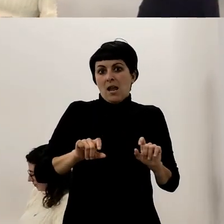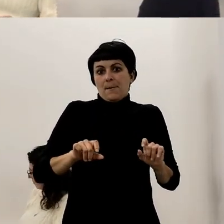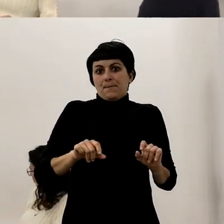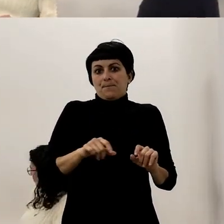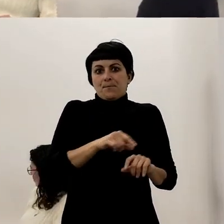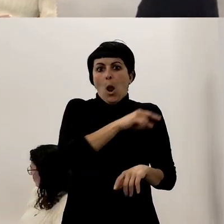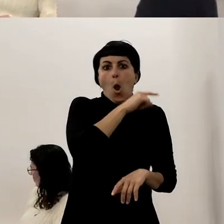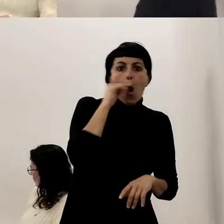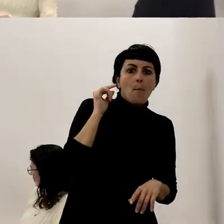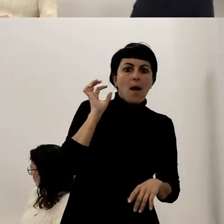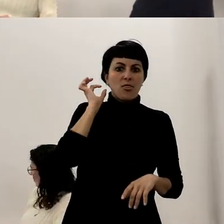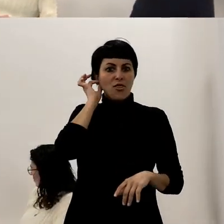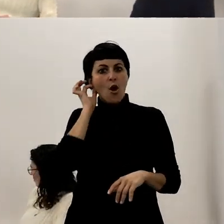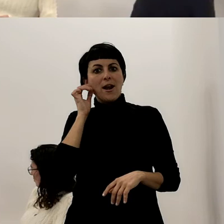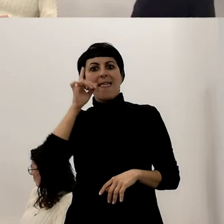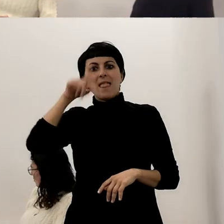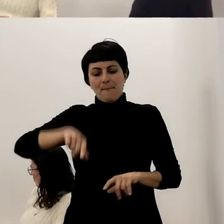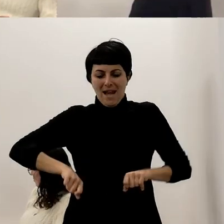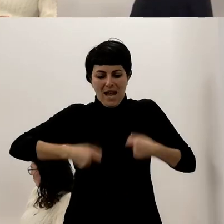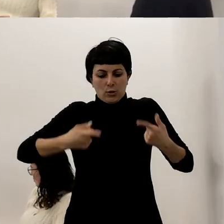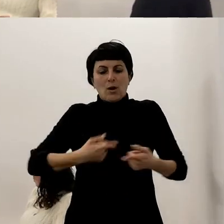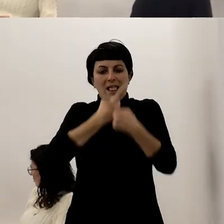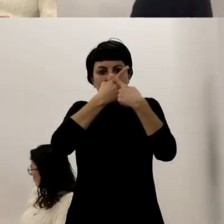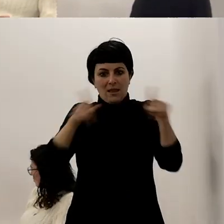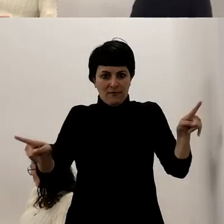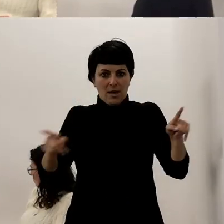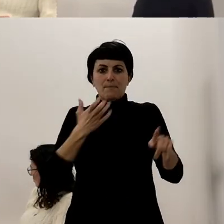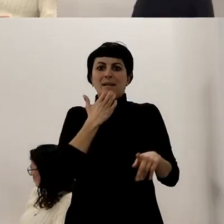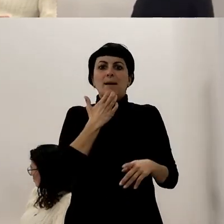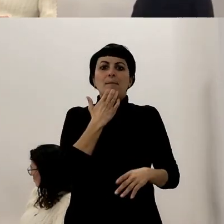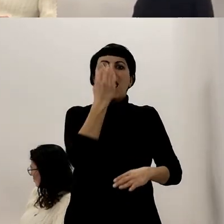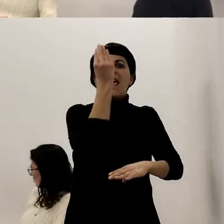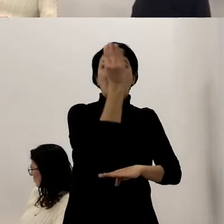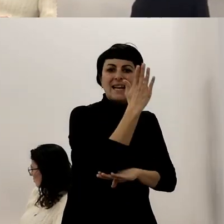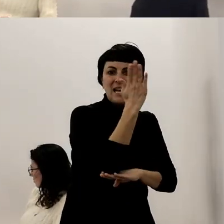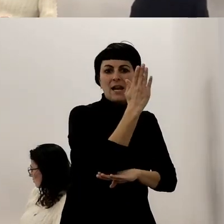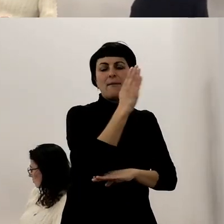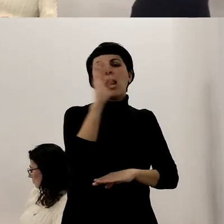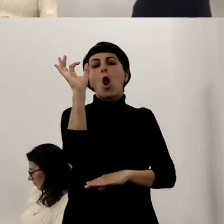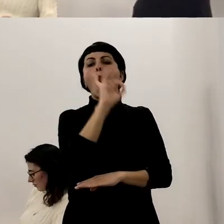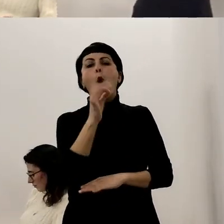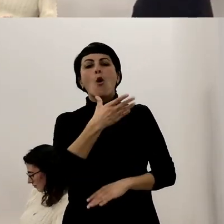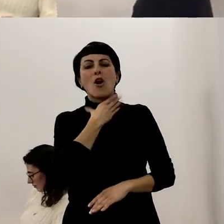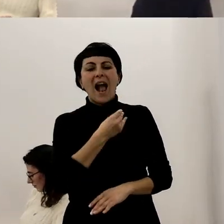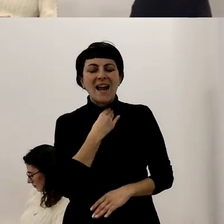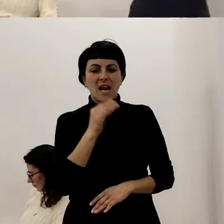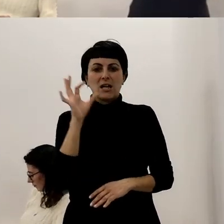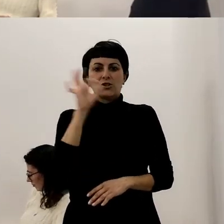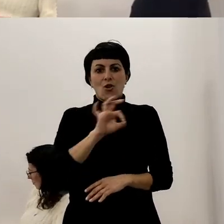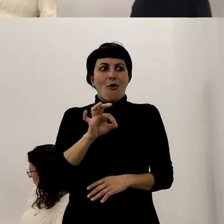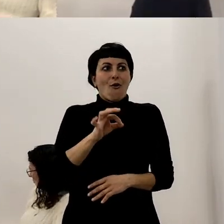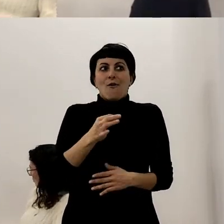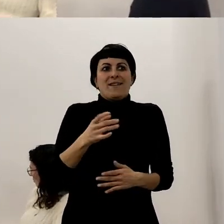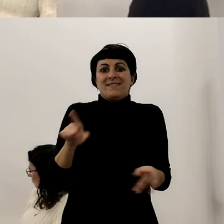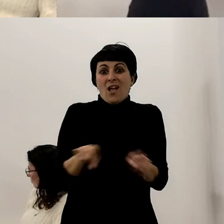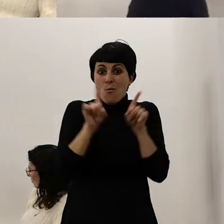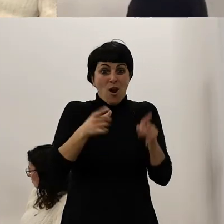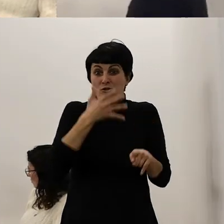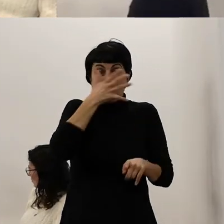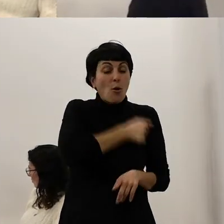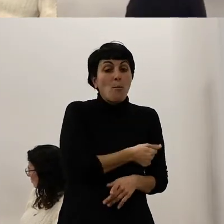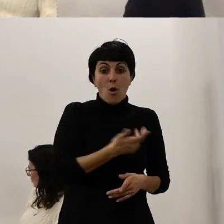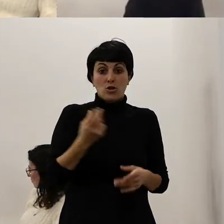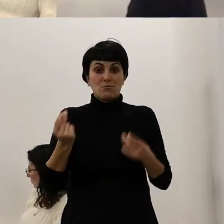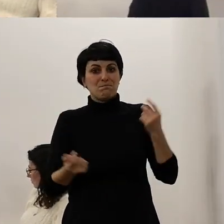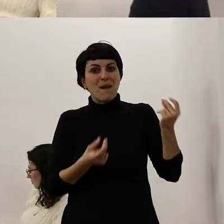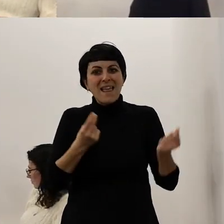vulguem o no, doncs no és només pes, però per molt equilibri o ganes o així que hi posis, doncs no pots ballar